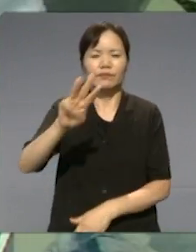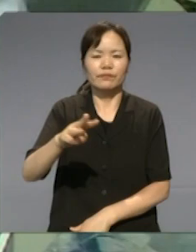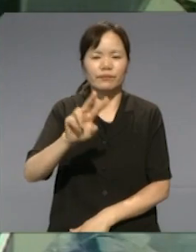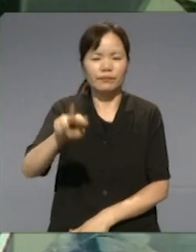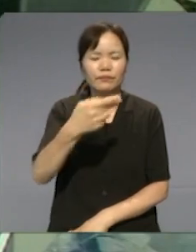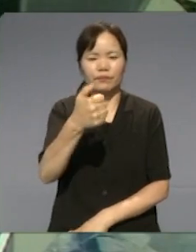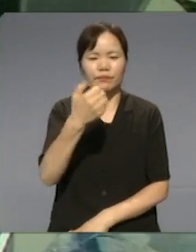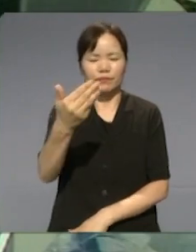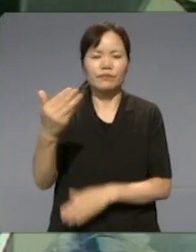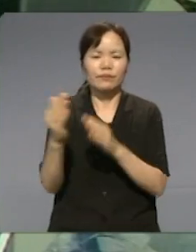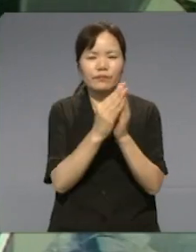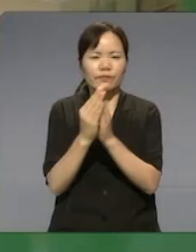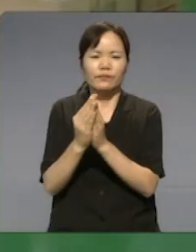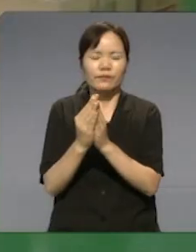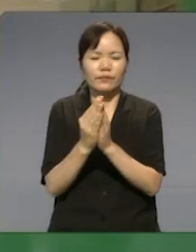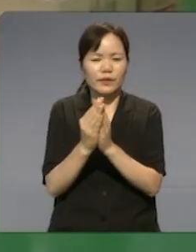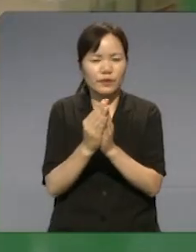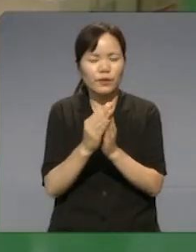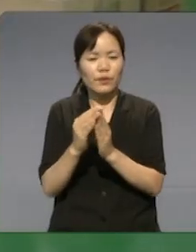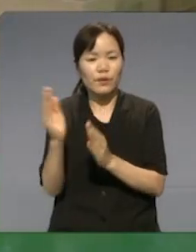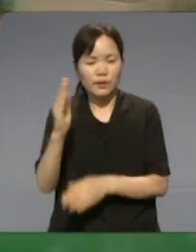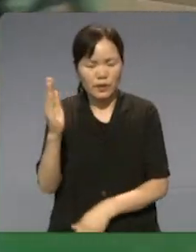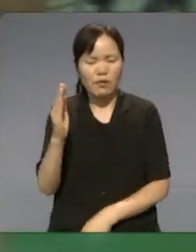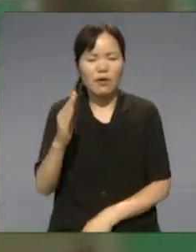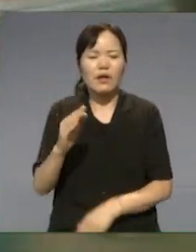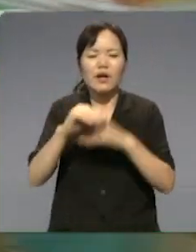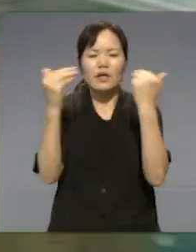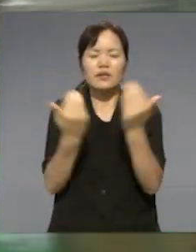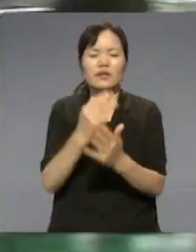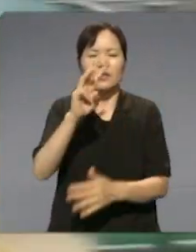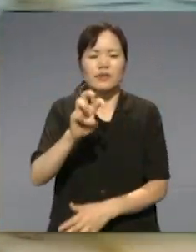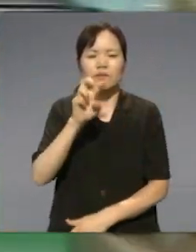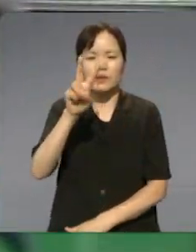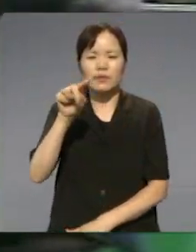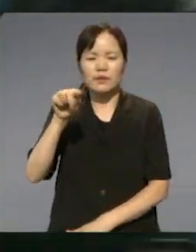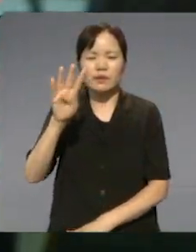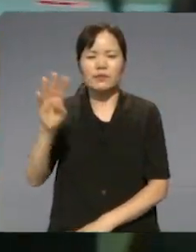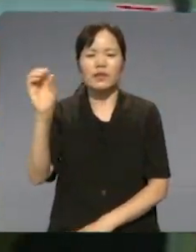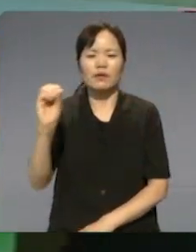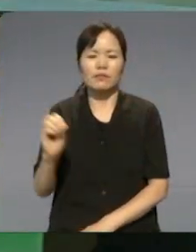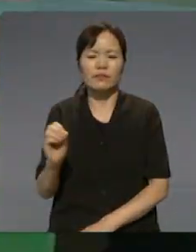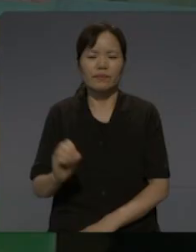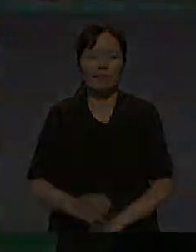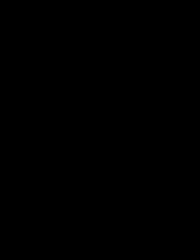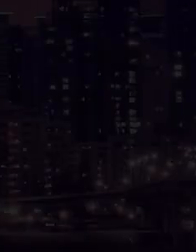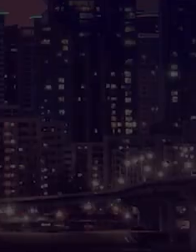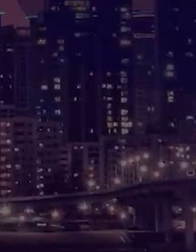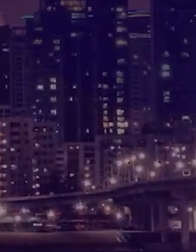259조 9,735억 원으로 전체의 32.4%로 집계됐습니다.